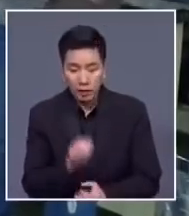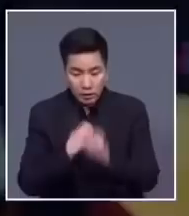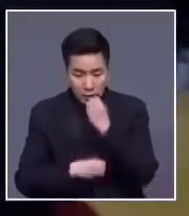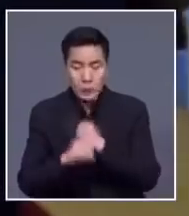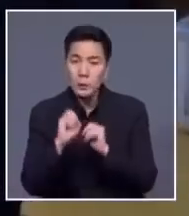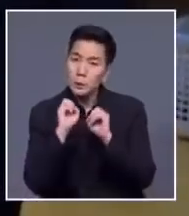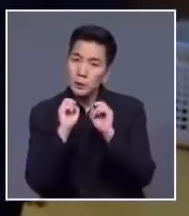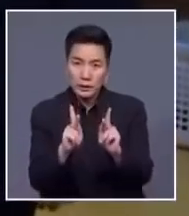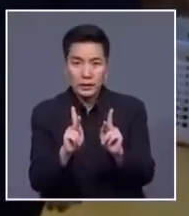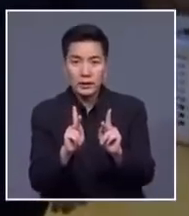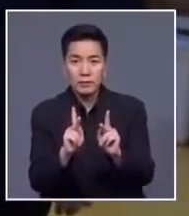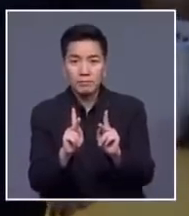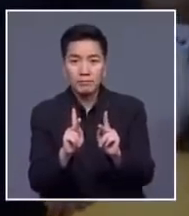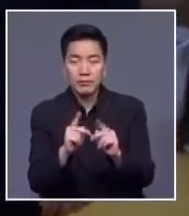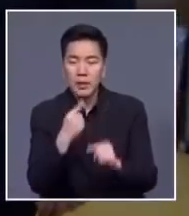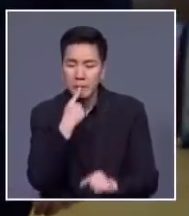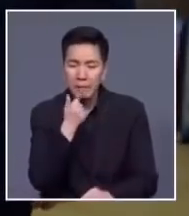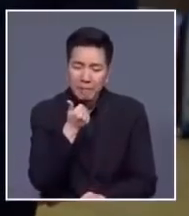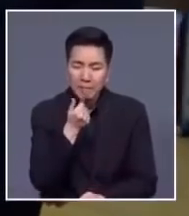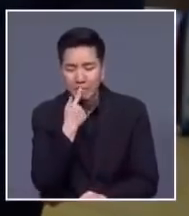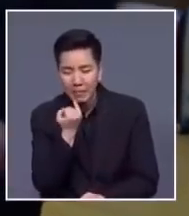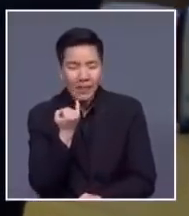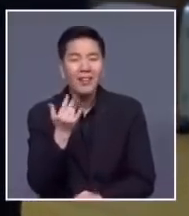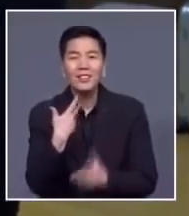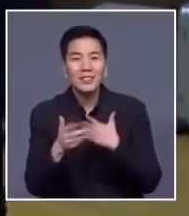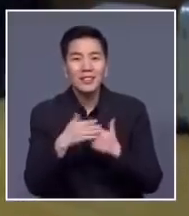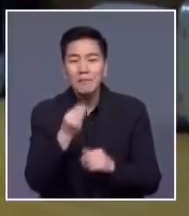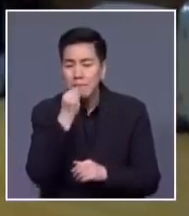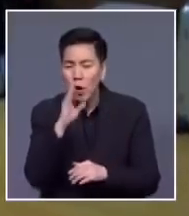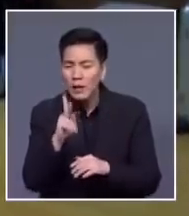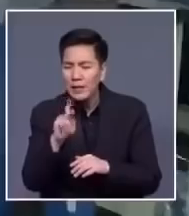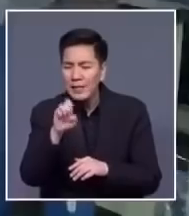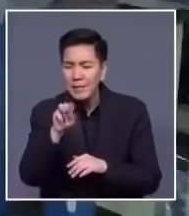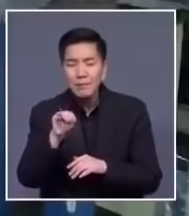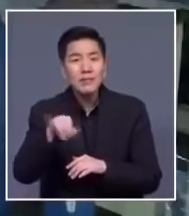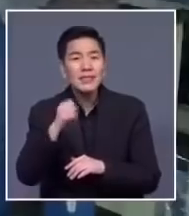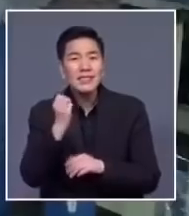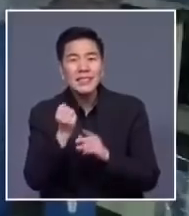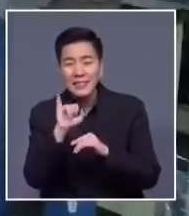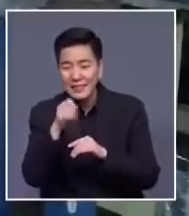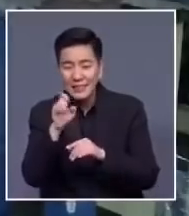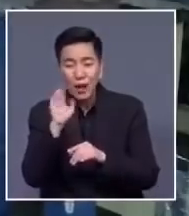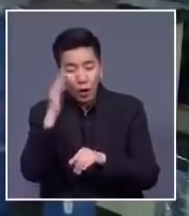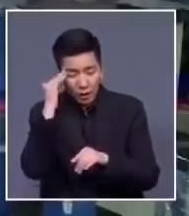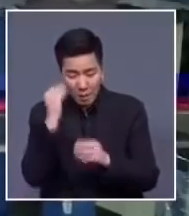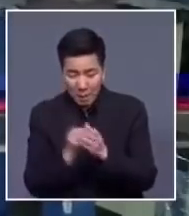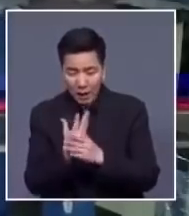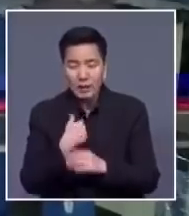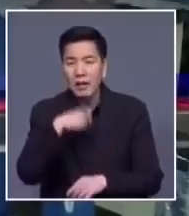ครับก็ถูกปากบ้างไม่ถูกปากบ้าง กิมจิทานได ้ทานได้ครับ อาหารไทยได้กินบ้างไหมครับ ทุกวัน